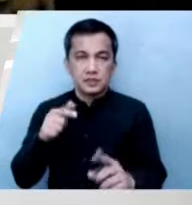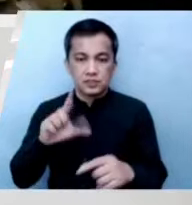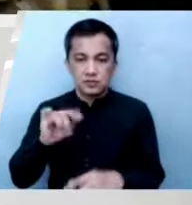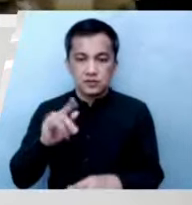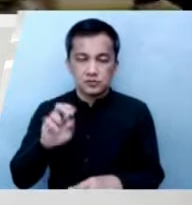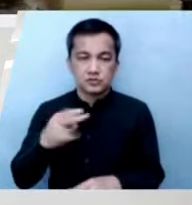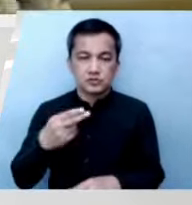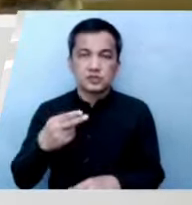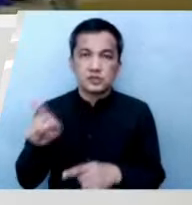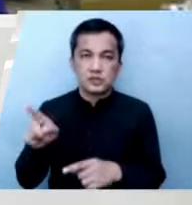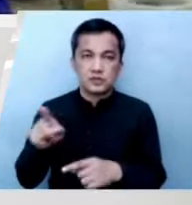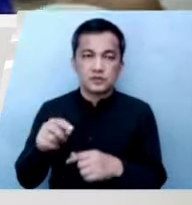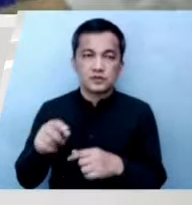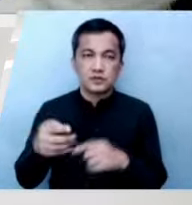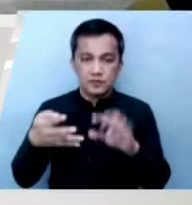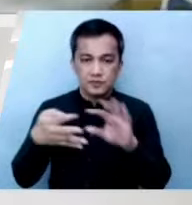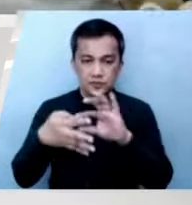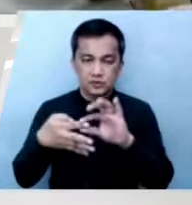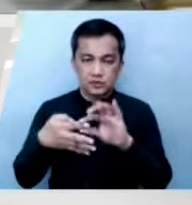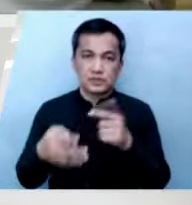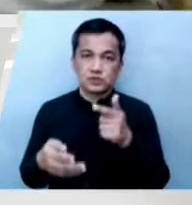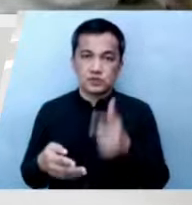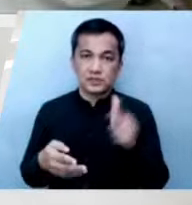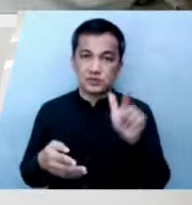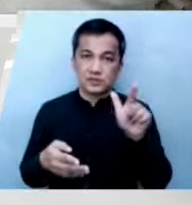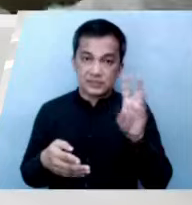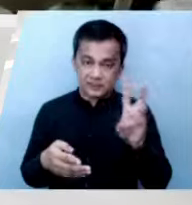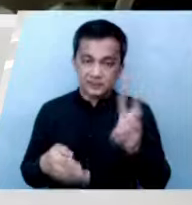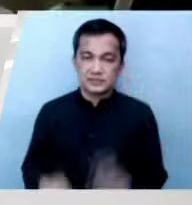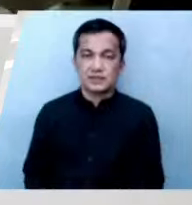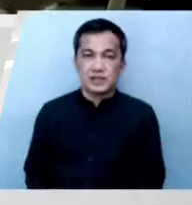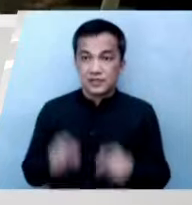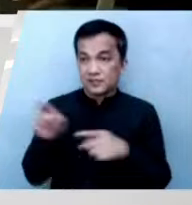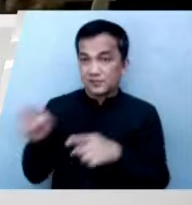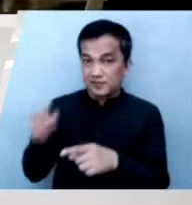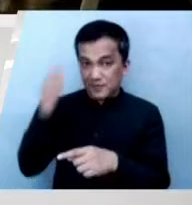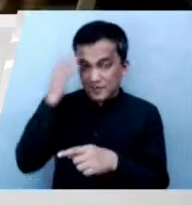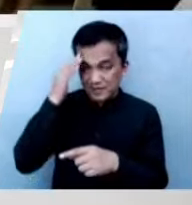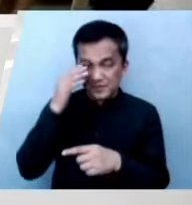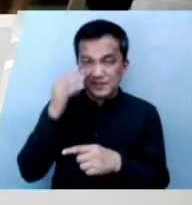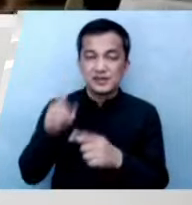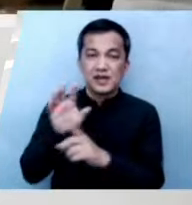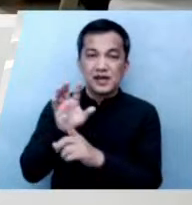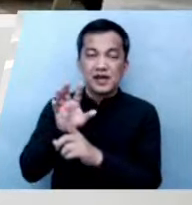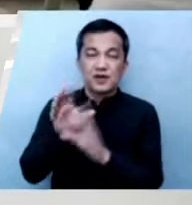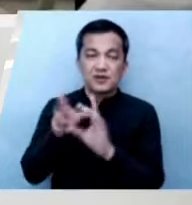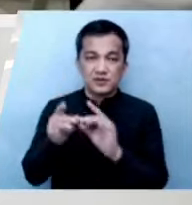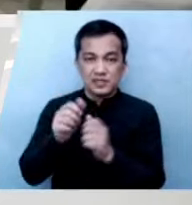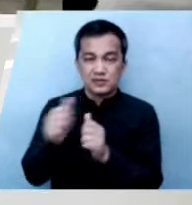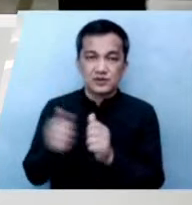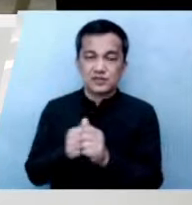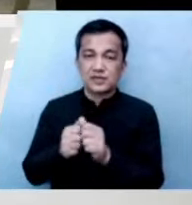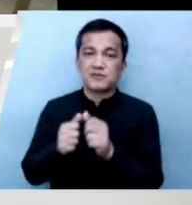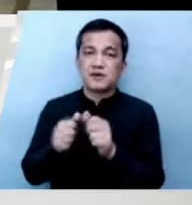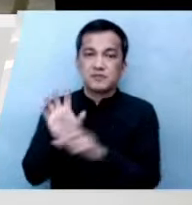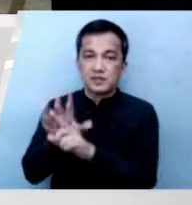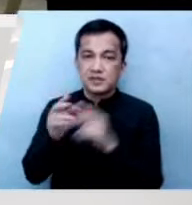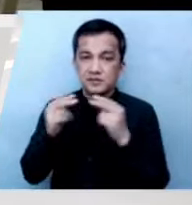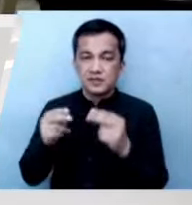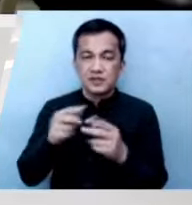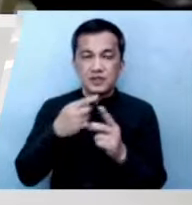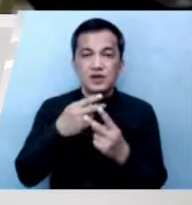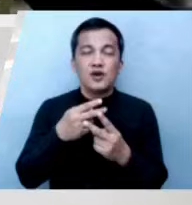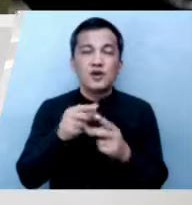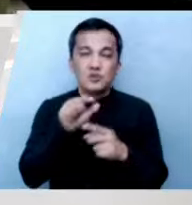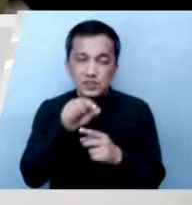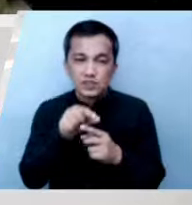unang quarter ng 2026. Samantala, para malaman ang trivia sa likod ng viral na balita, i-tweet o i-comment lang, hashtag Kuya Kim.